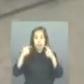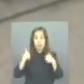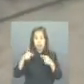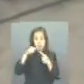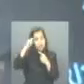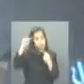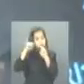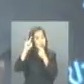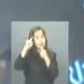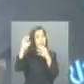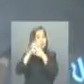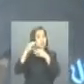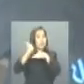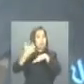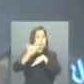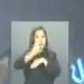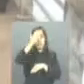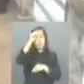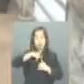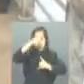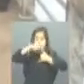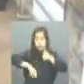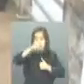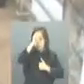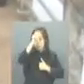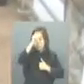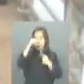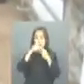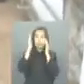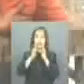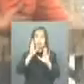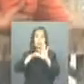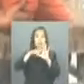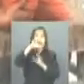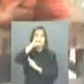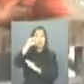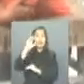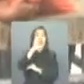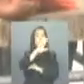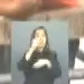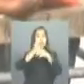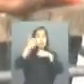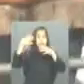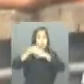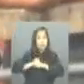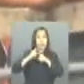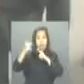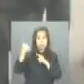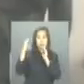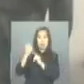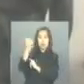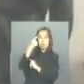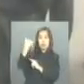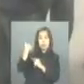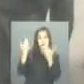เรื่องการเมืองเพราะว่านายเสพเป็นหัวคะแนนเสียงให้กับผู้สมัครของพรรคและก่อนหน้านี้เคยถูกขู่มาแล้วหรืออาจมาจากความขัดแย้ง